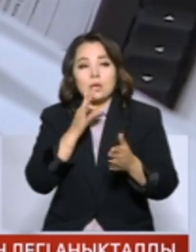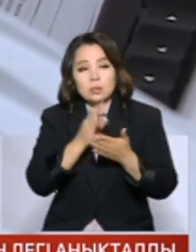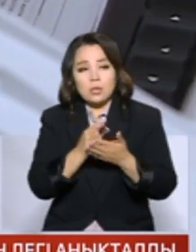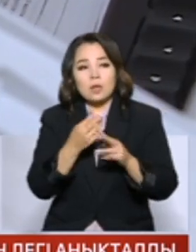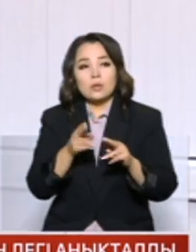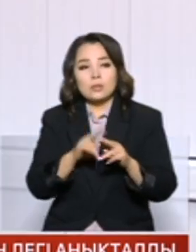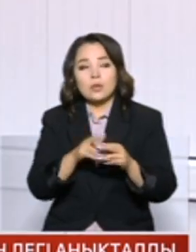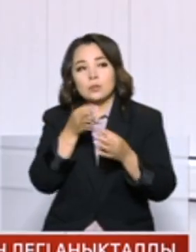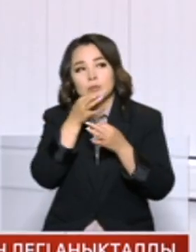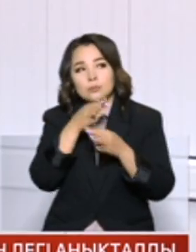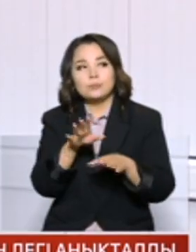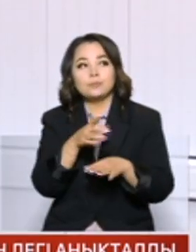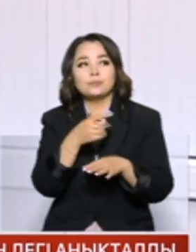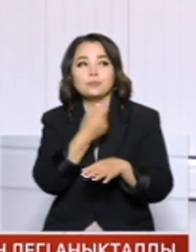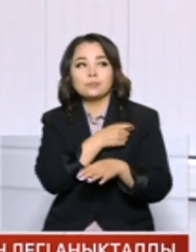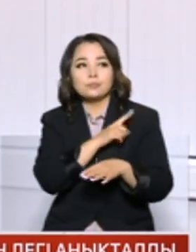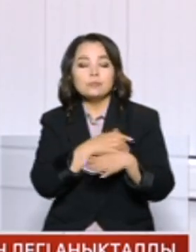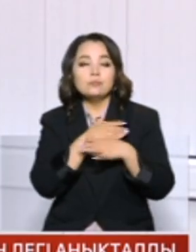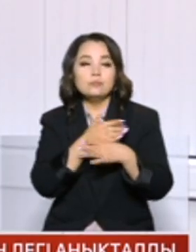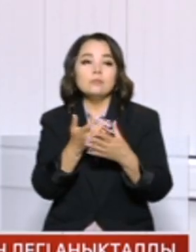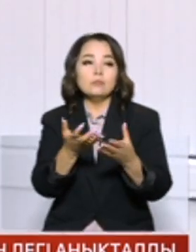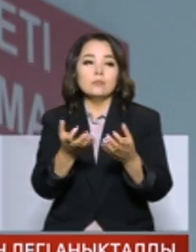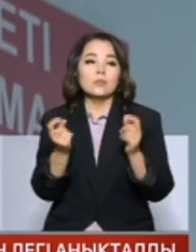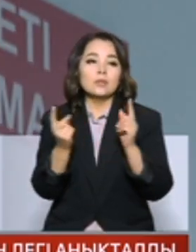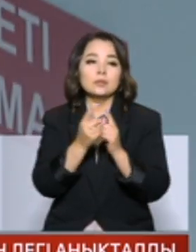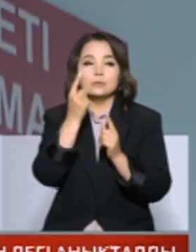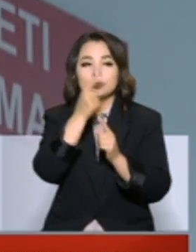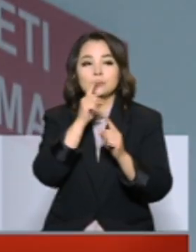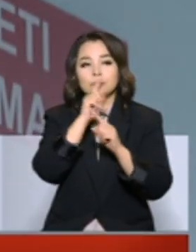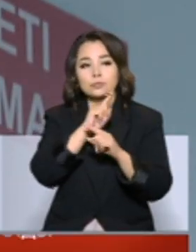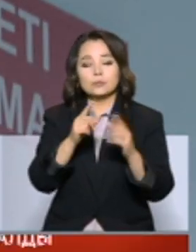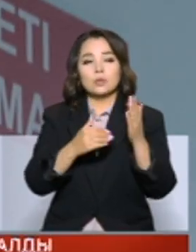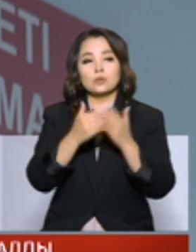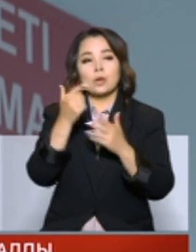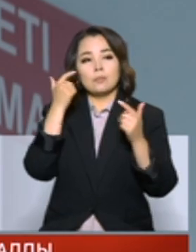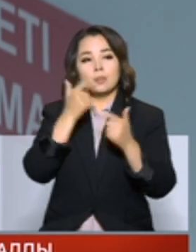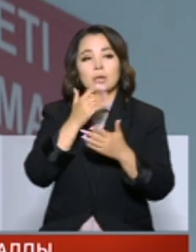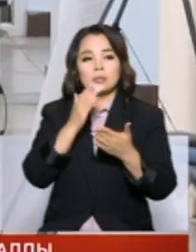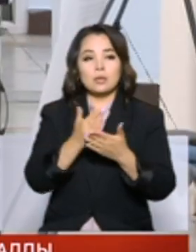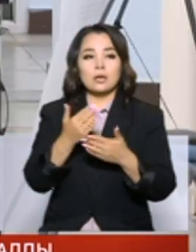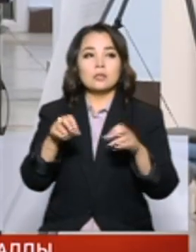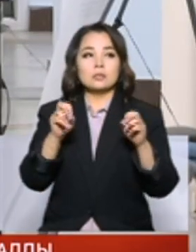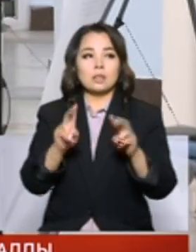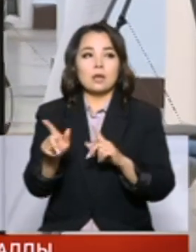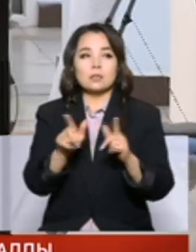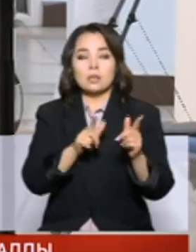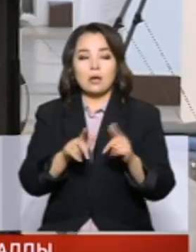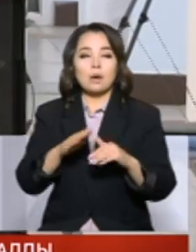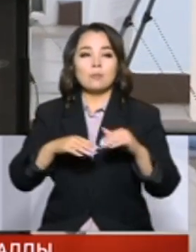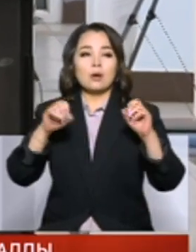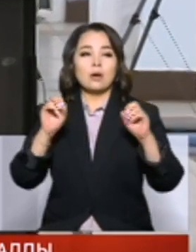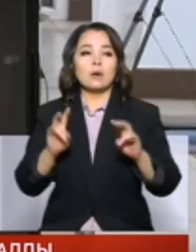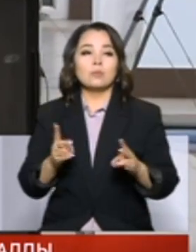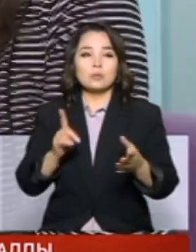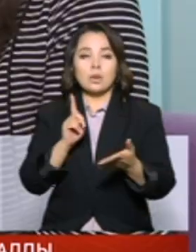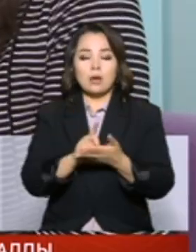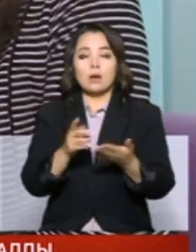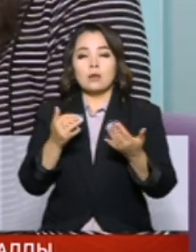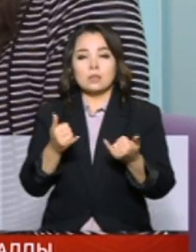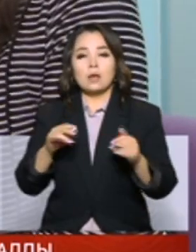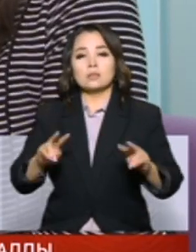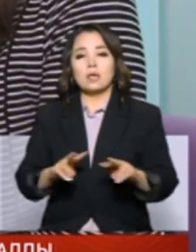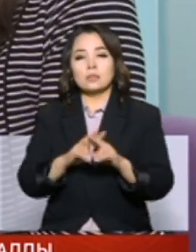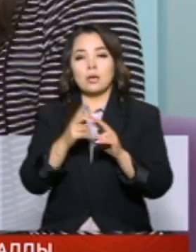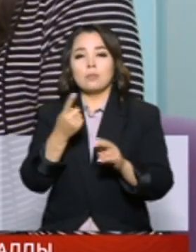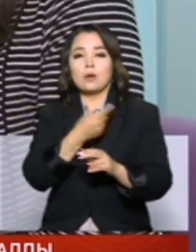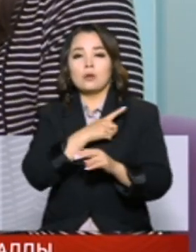Сонымен бірге кез келген медбике жеке қабылдау жүргізе алмайды. Ол үшін жоғары білімі және арнайы дайындалған маман болуы қажет. Бүгінде Астанадағы